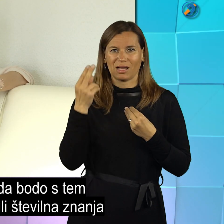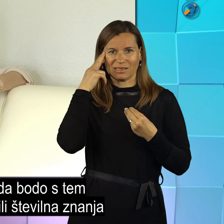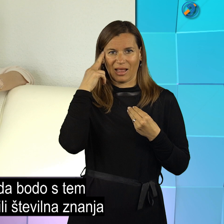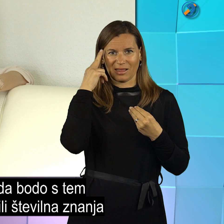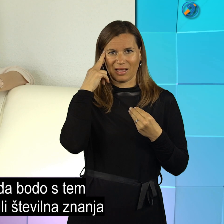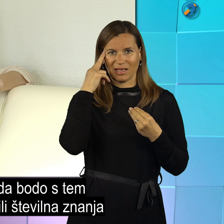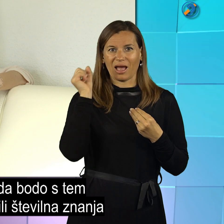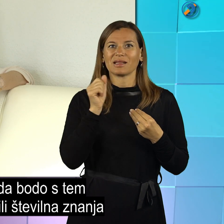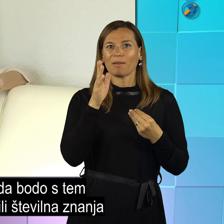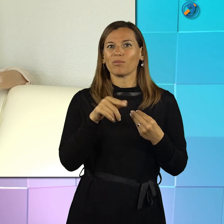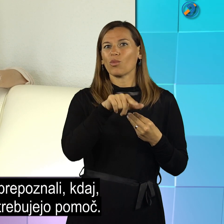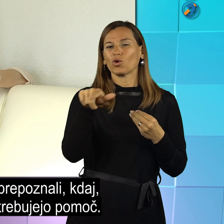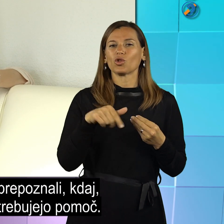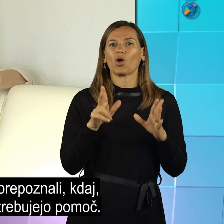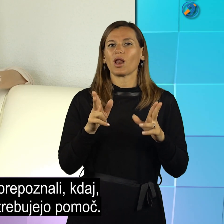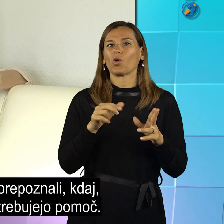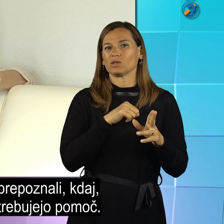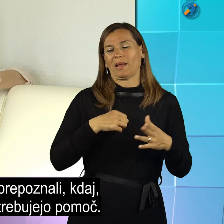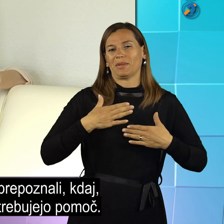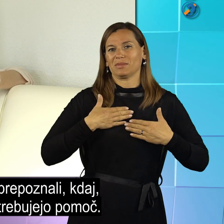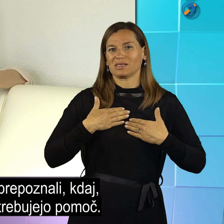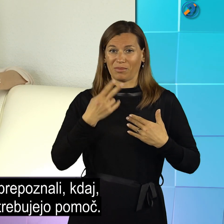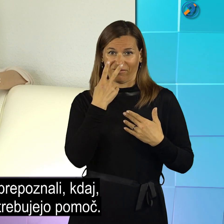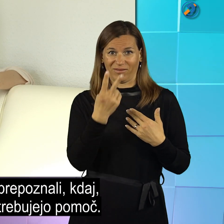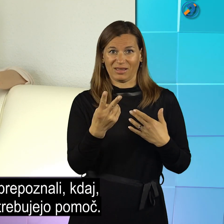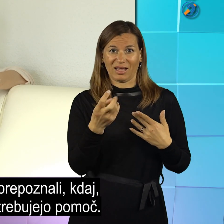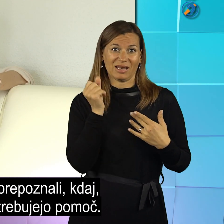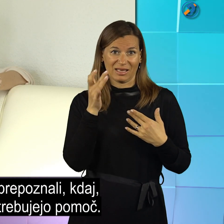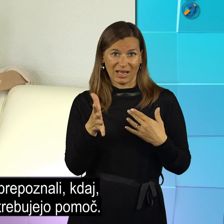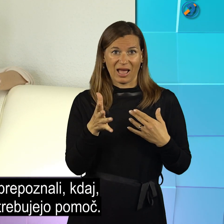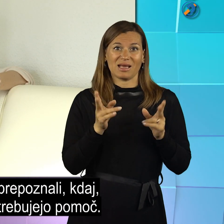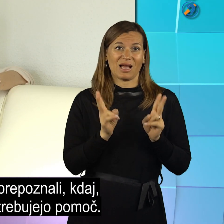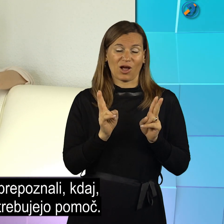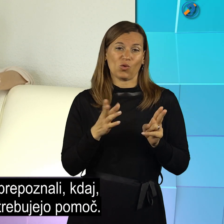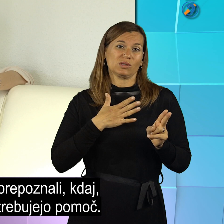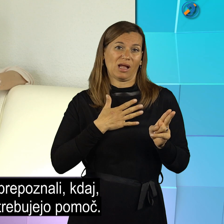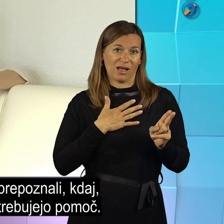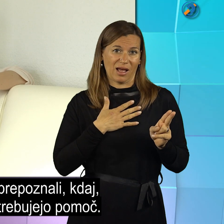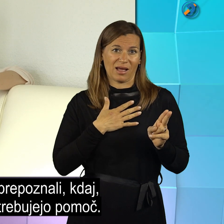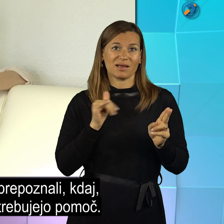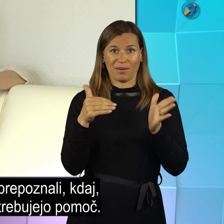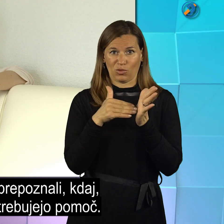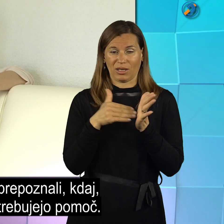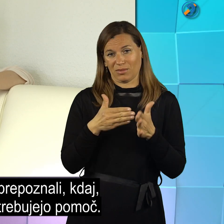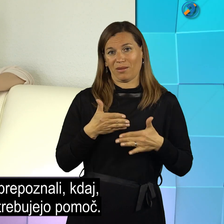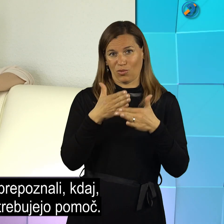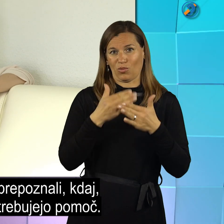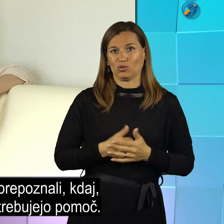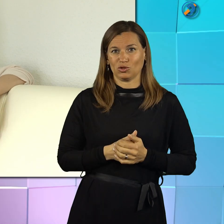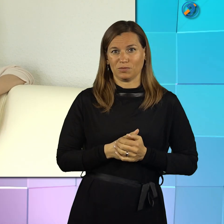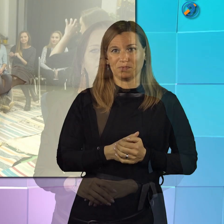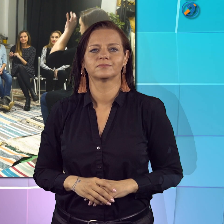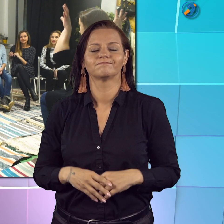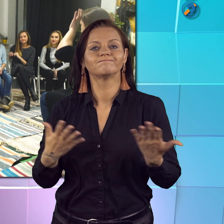znanja, kjer bodo lahko sami na sebi videli, kdaj, kako in zakaj je potrebna